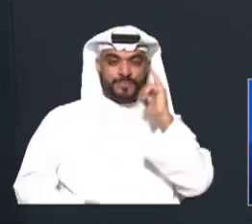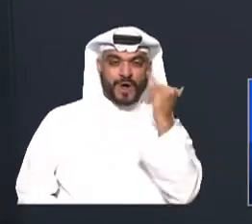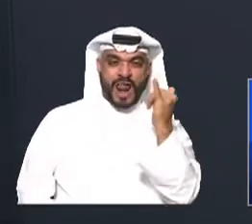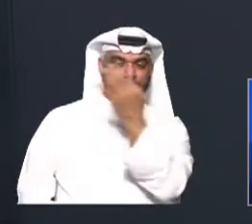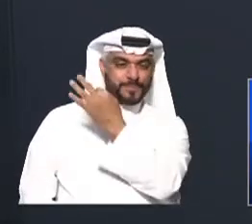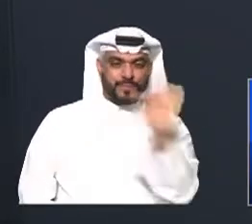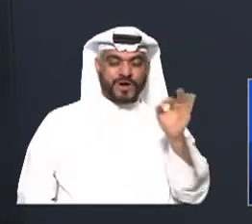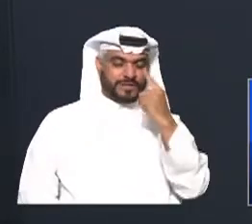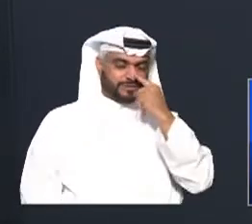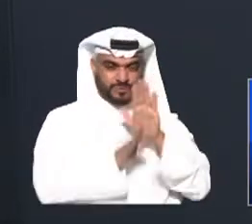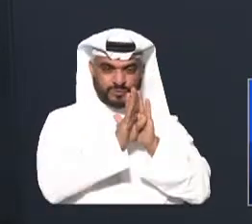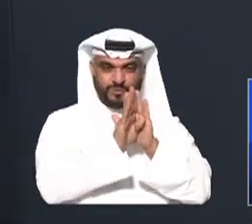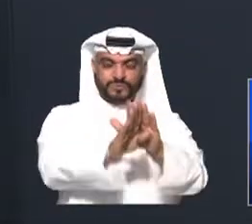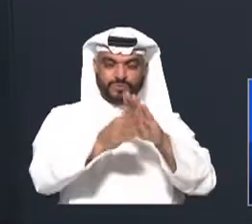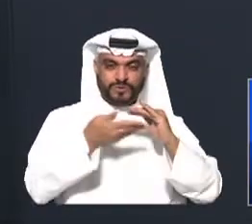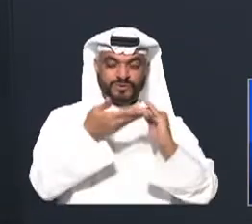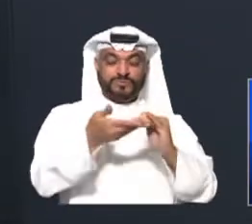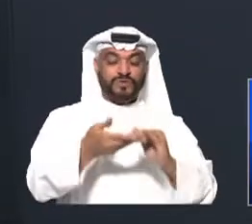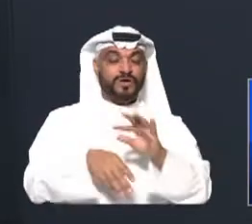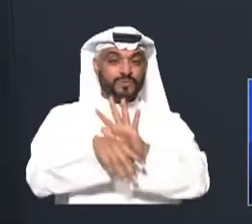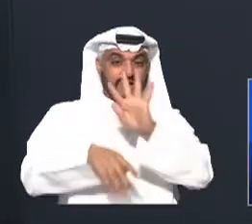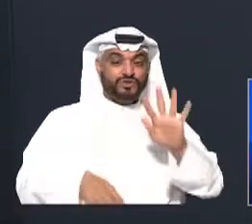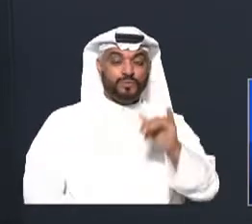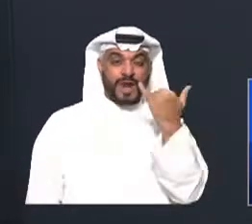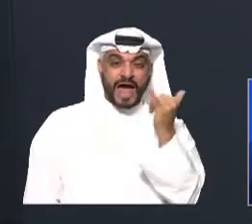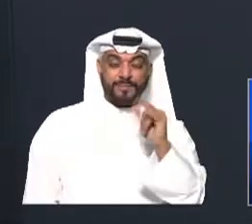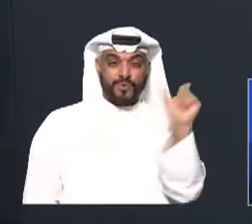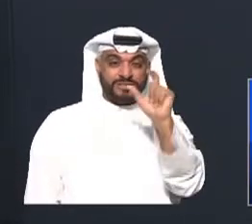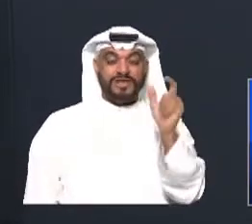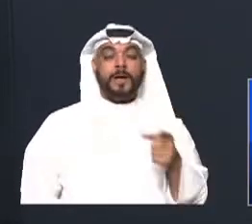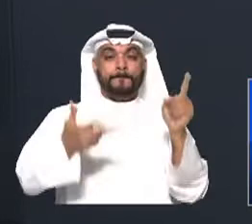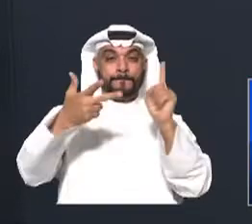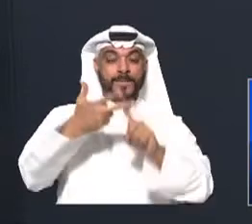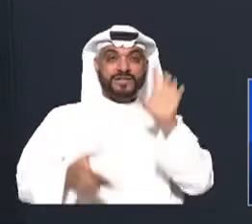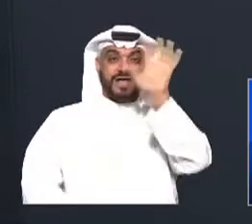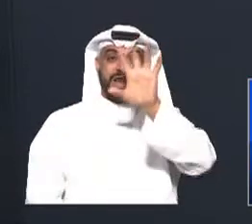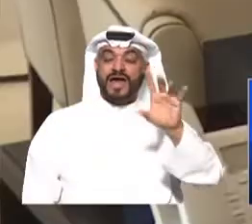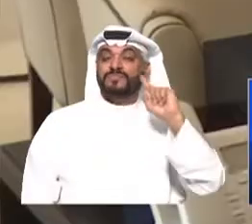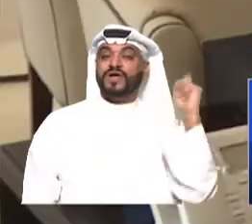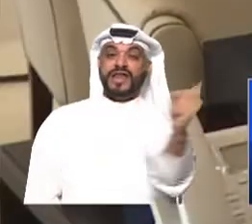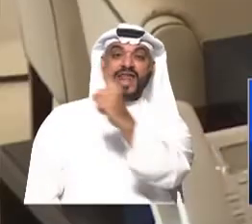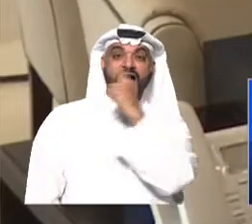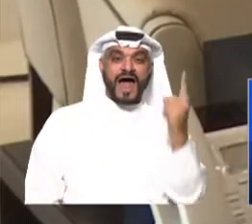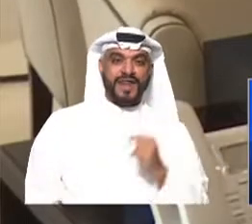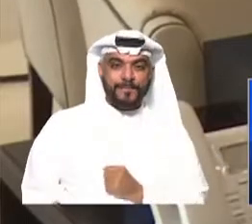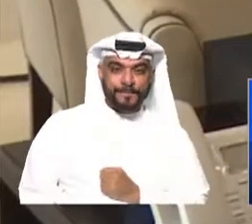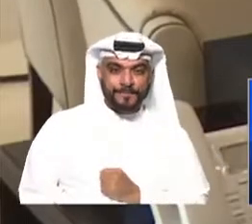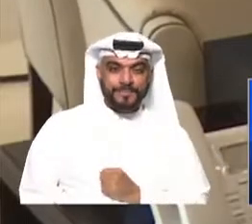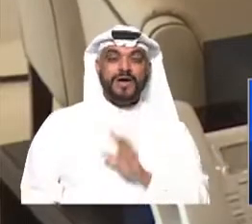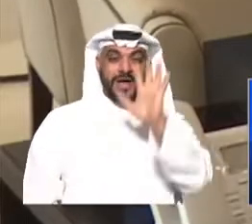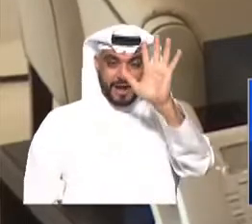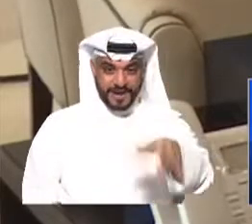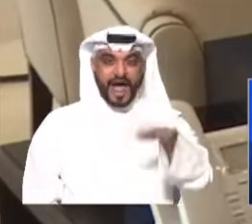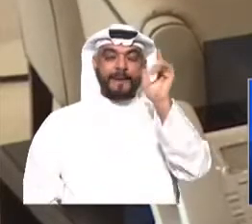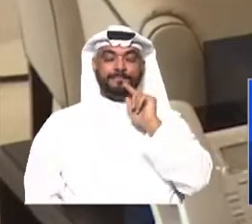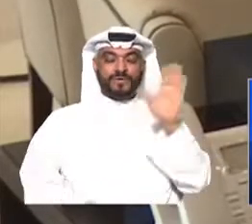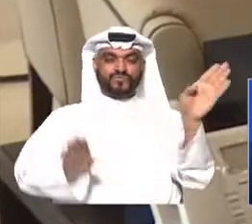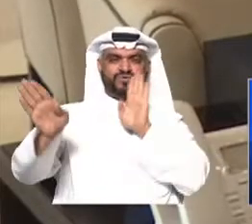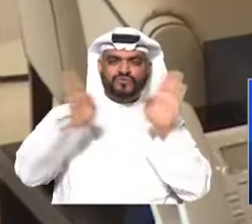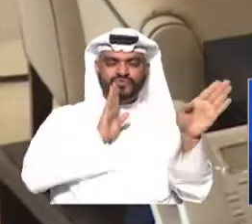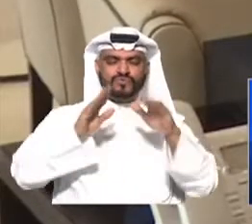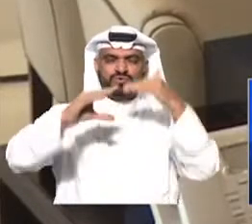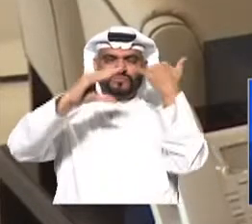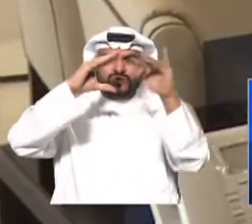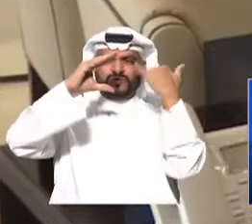والمؤازرة، ليس من الشعوب العربية والإسلامية فقط بل من كل شعوب العالم. لقد غصت وسائل التواصل